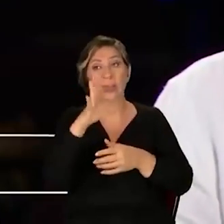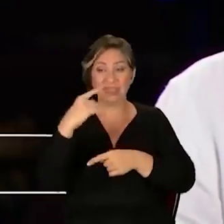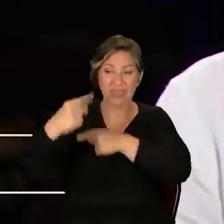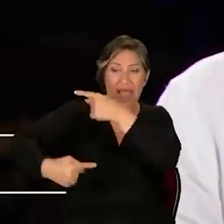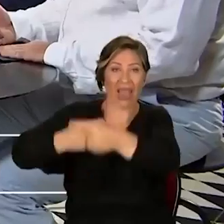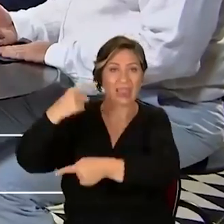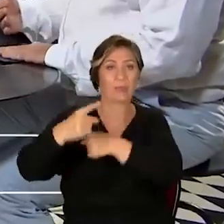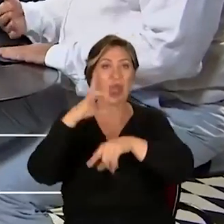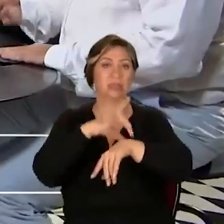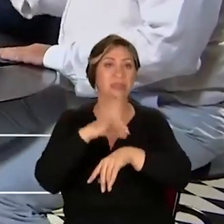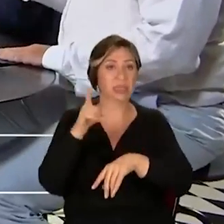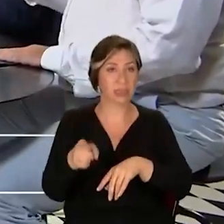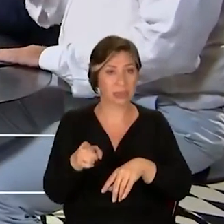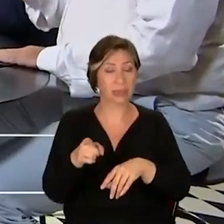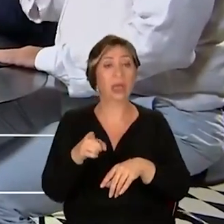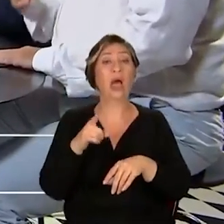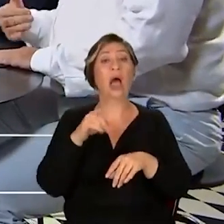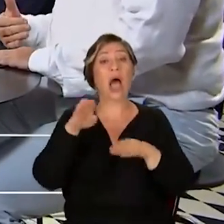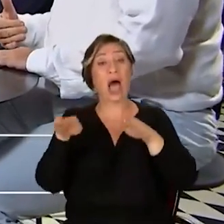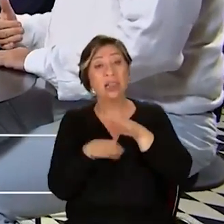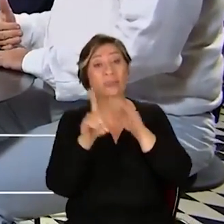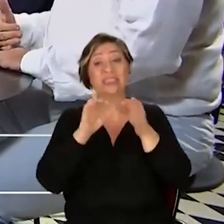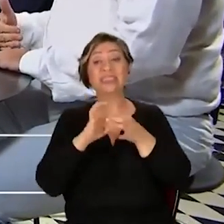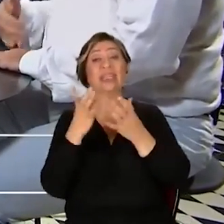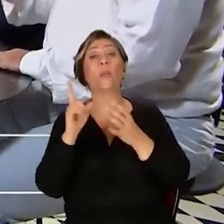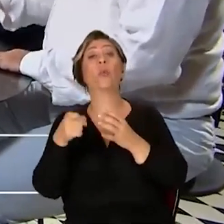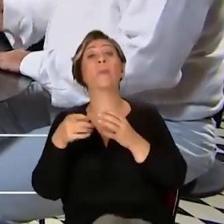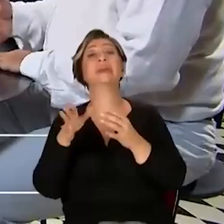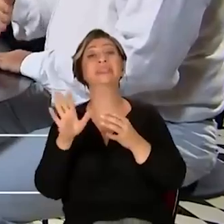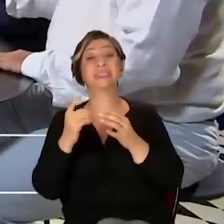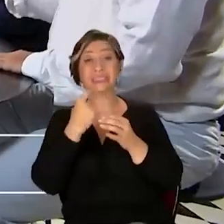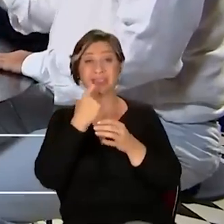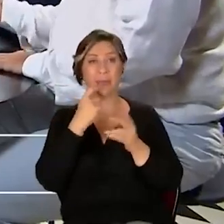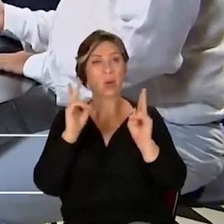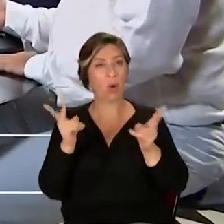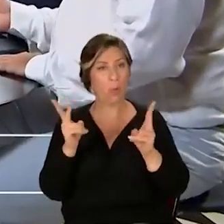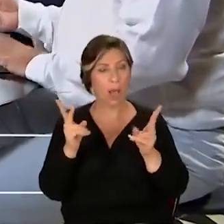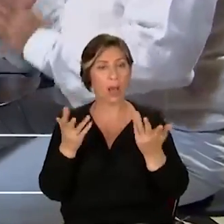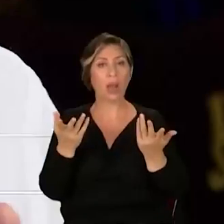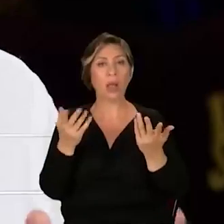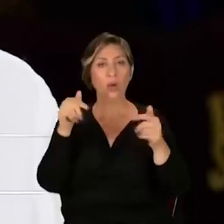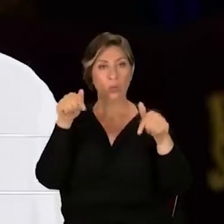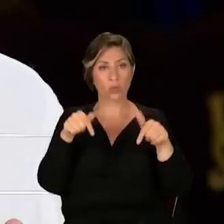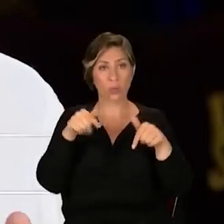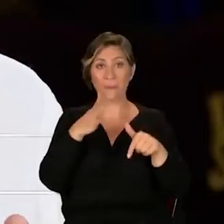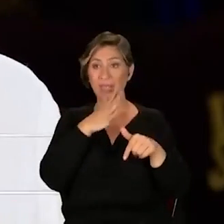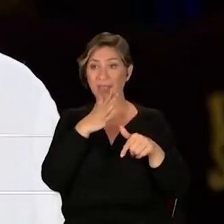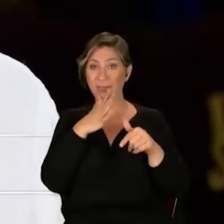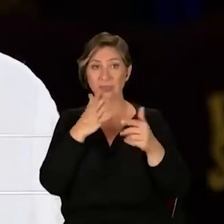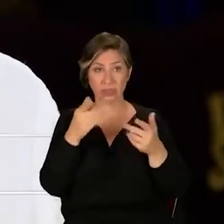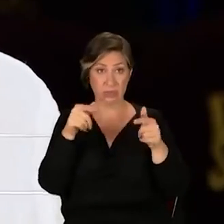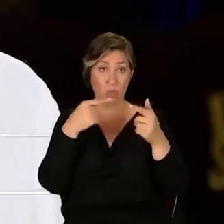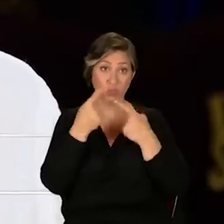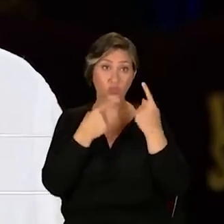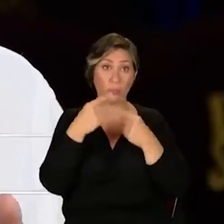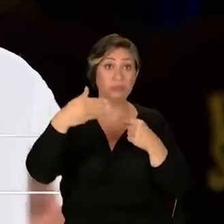bir hastalıktır. Genetik. Dolayısıyla altta bir sebep bulamazsınız. Yani demiri de normaldir. Bugünkü bilgilerimizle tabii